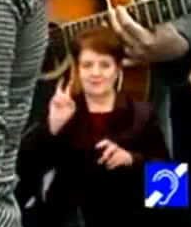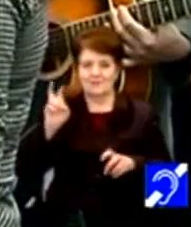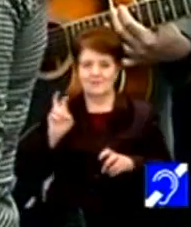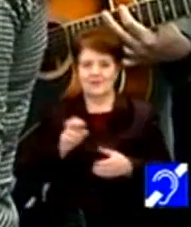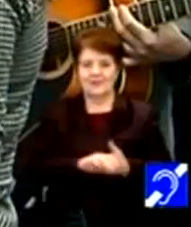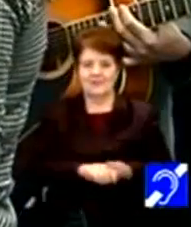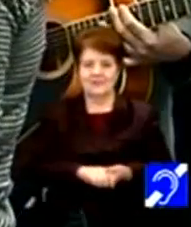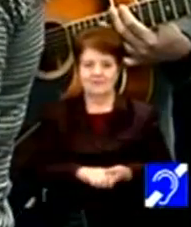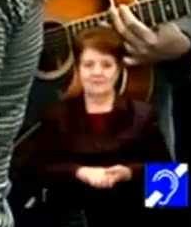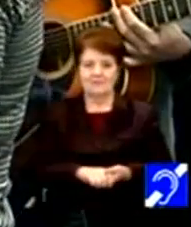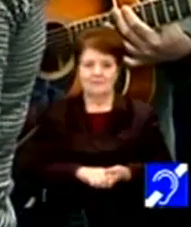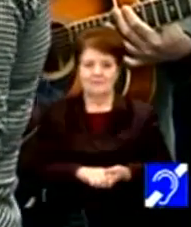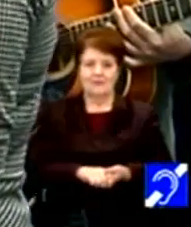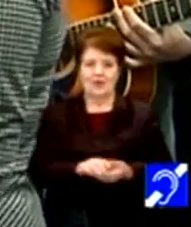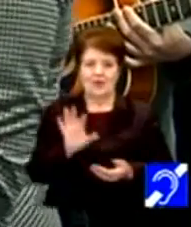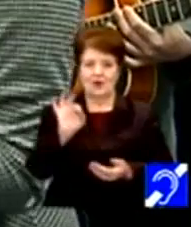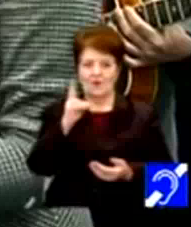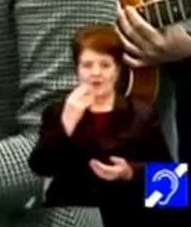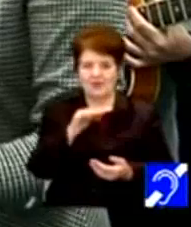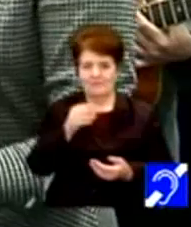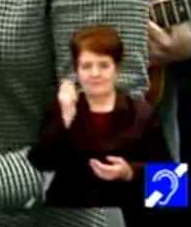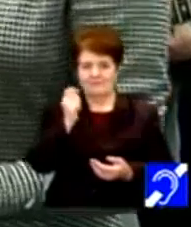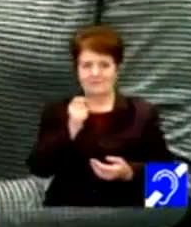români. Da. Ok, mersi tare mult!